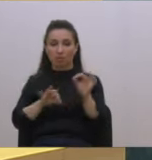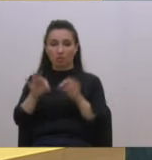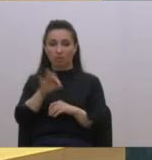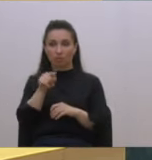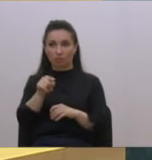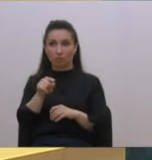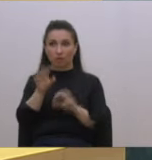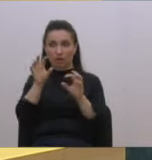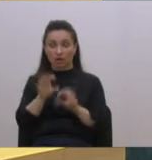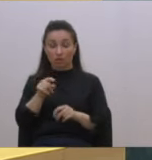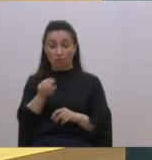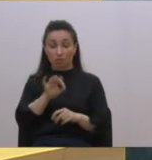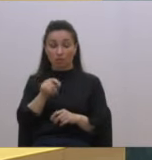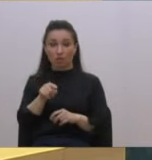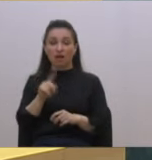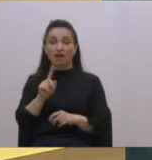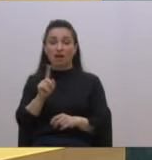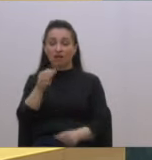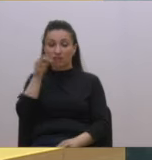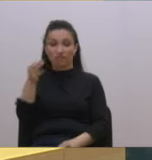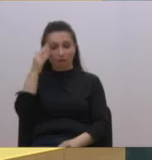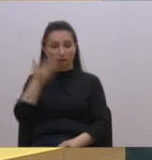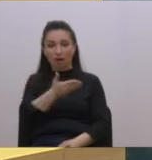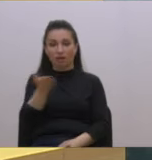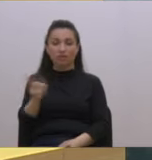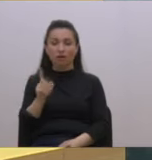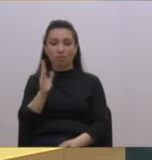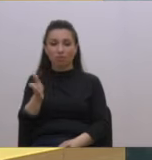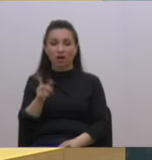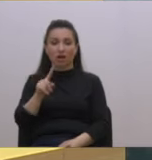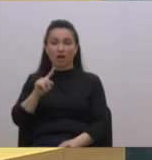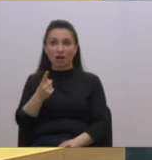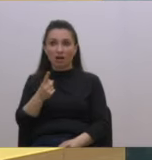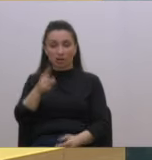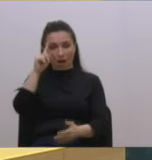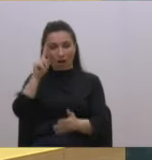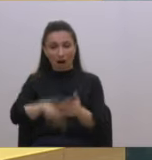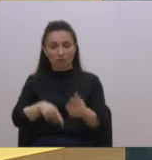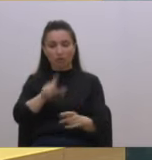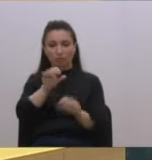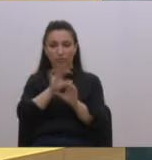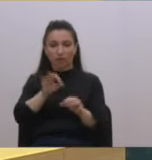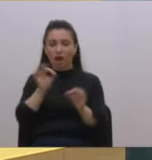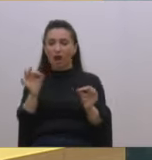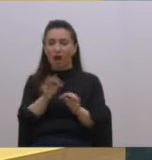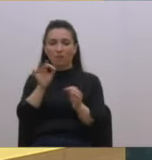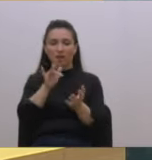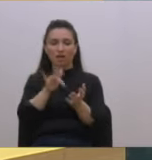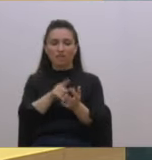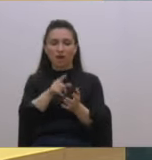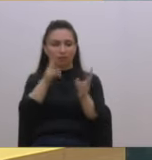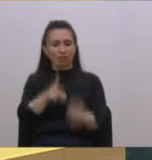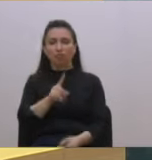მათ შორის ეს კანონპროექტი. რას ეტყვით ხალხს? Რატომ არ წმუნებდით რომ არაფერი ქვეყანას არ